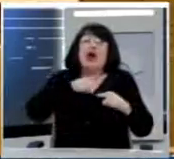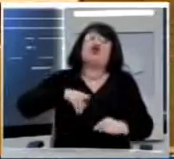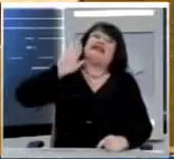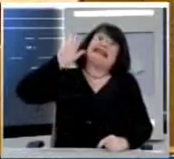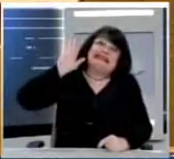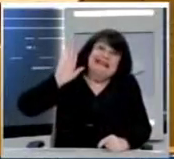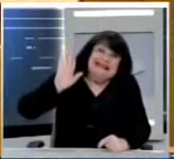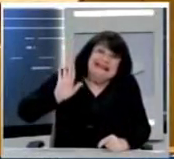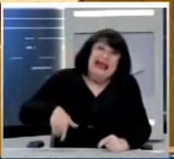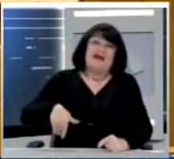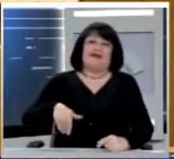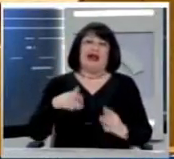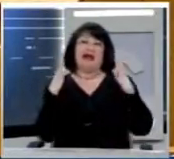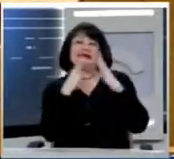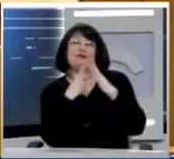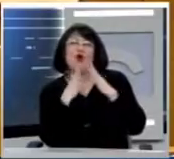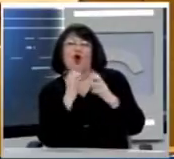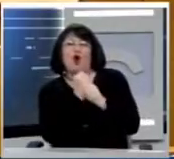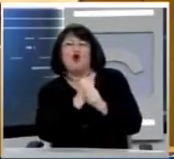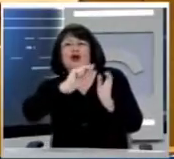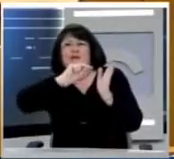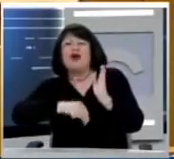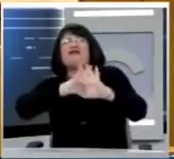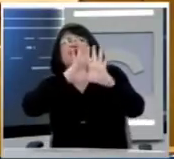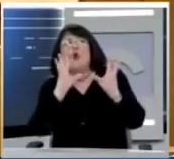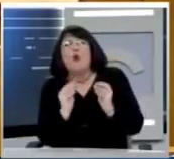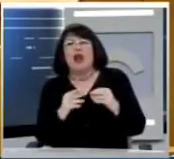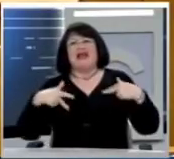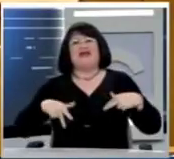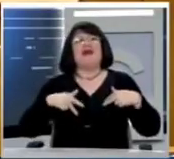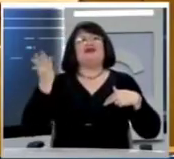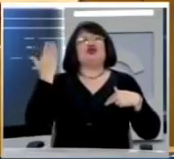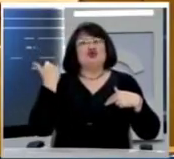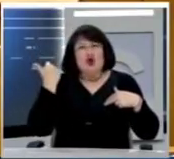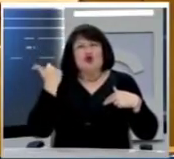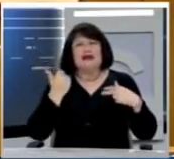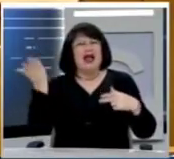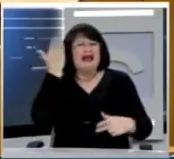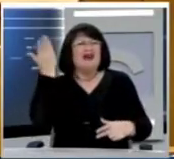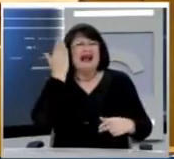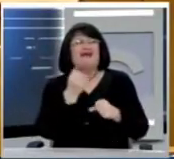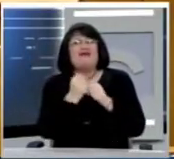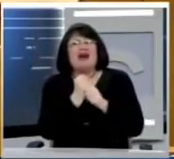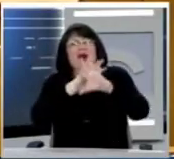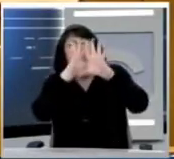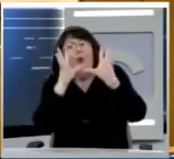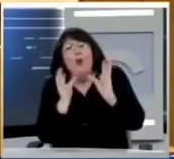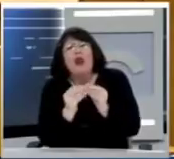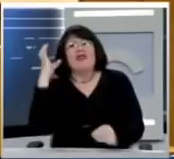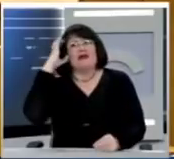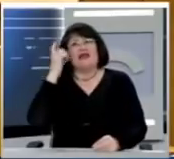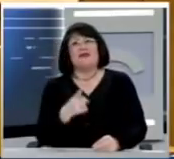τελευταία υπερτιμολόγηση και την τελευταία υπογραφή που βάλα κυβερνητικά στελέχη για υπερτιμολόγηση φαρμάκων της Νοβάρτης.